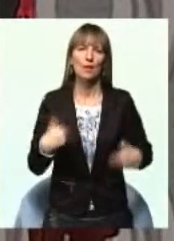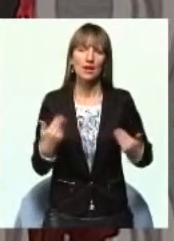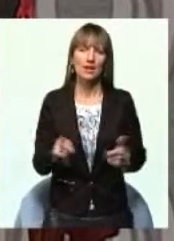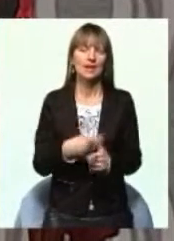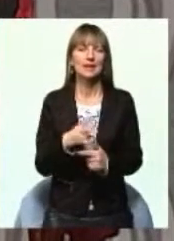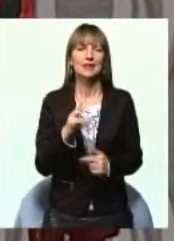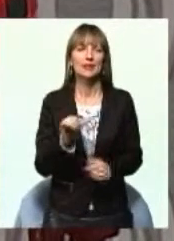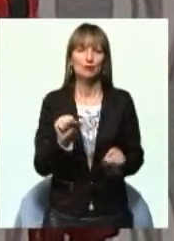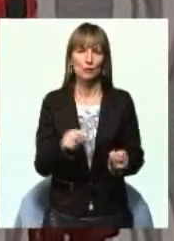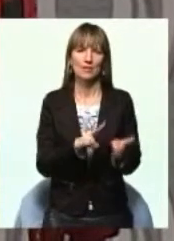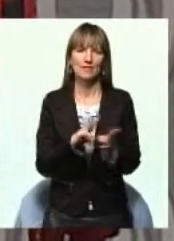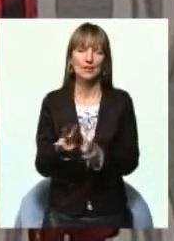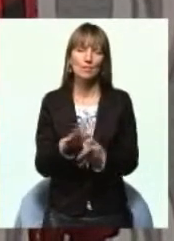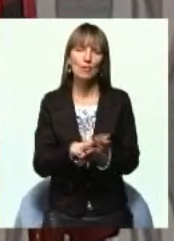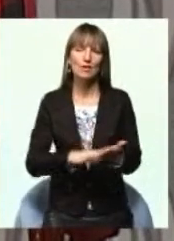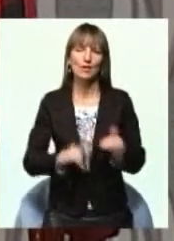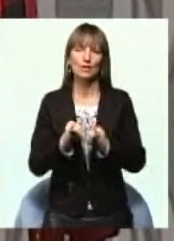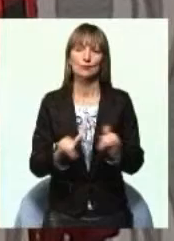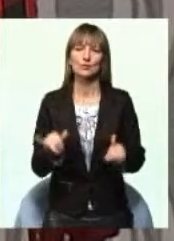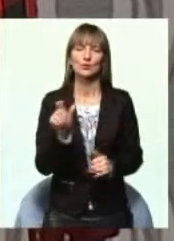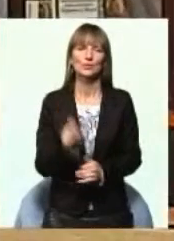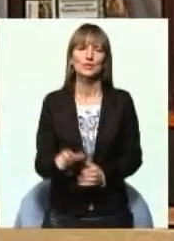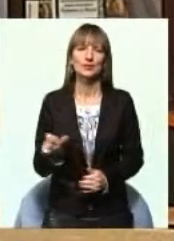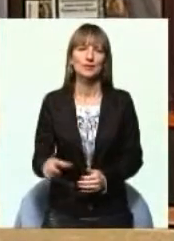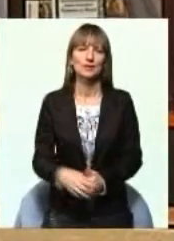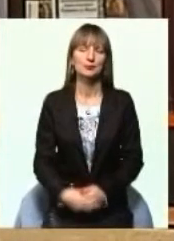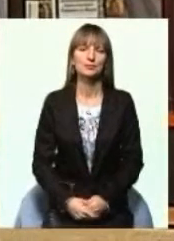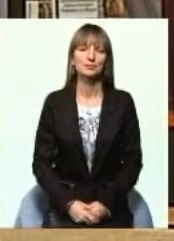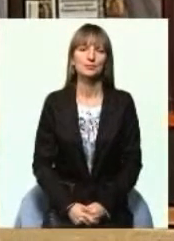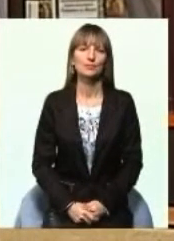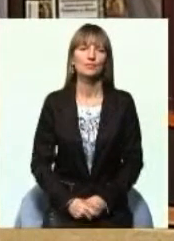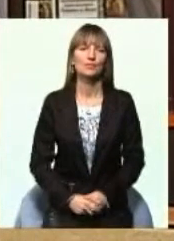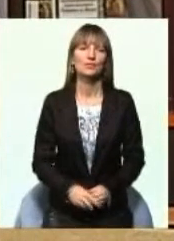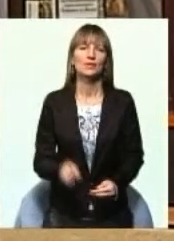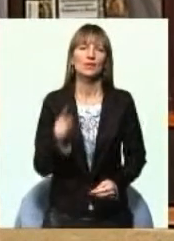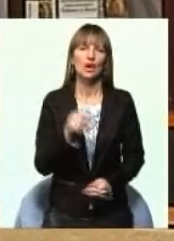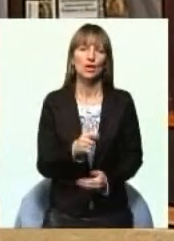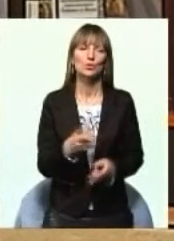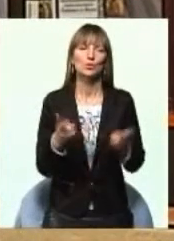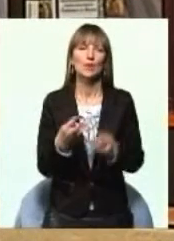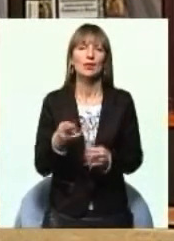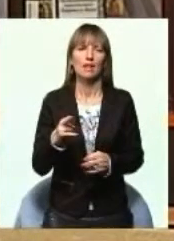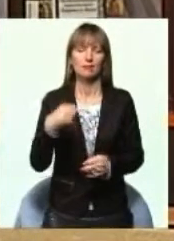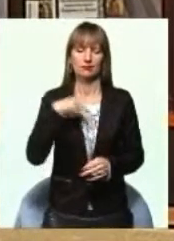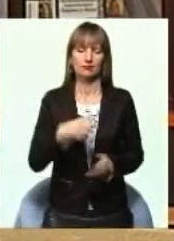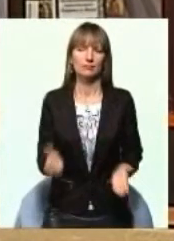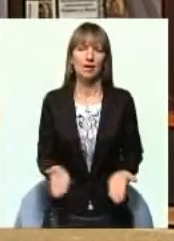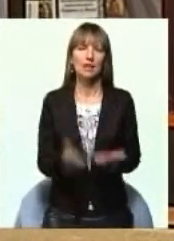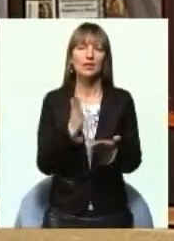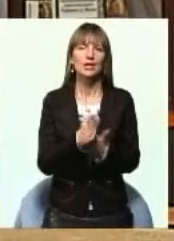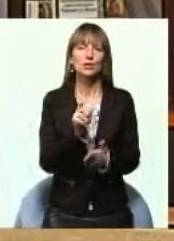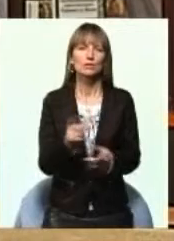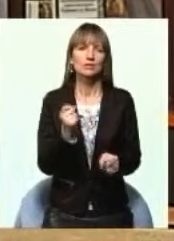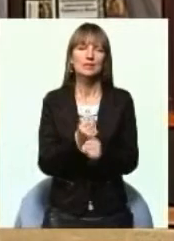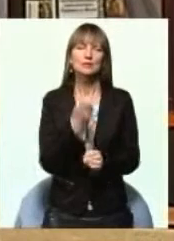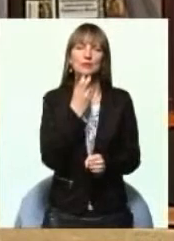дійсно воно може зашкодити в подальшому розвитку людства? Ну, оно как бы служит для понятия настроения. Есть люди, которые делают